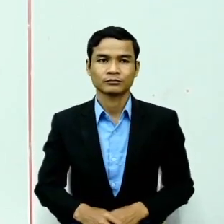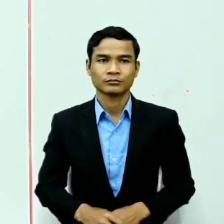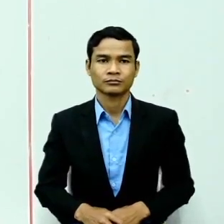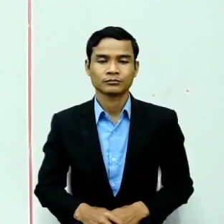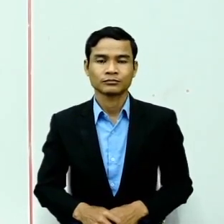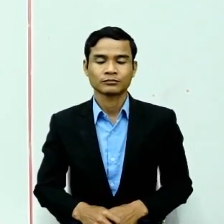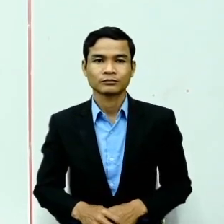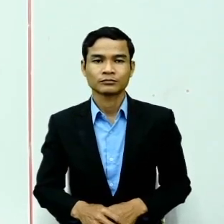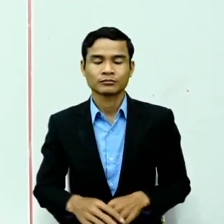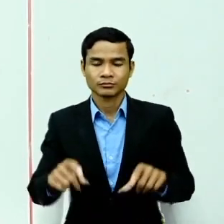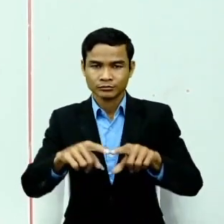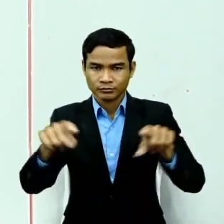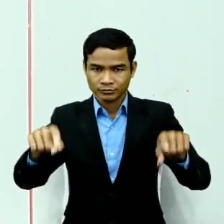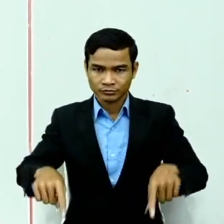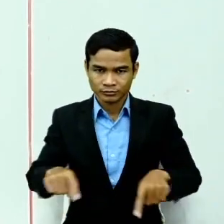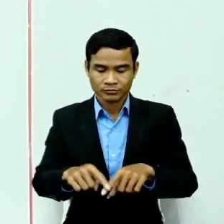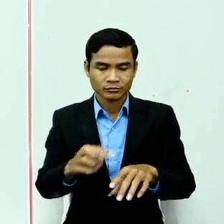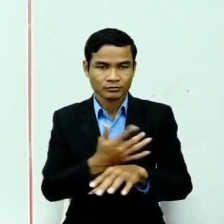trăm ca mặc khẽ